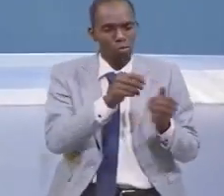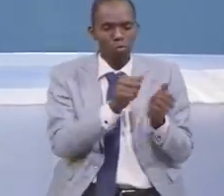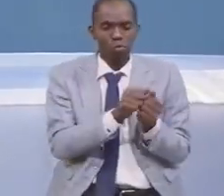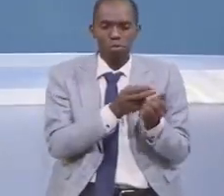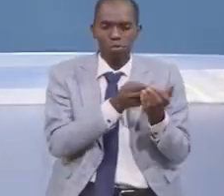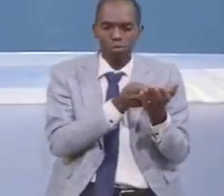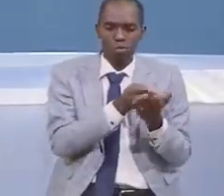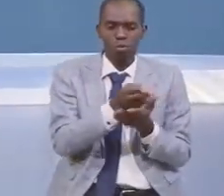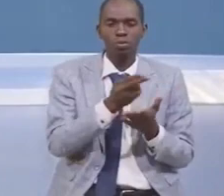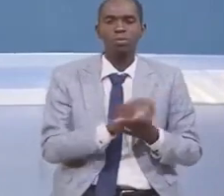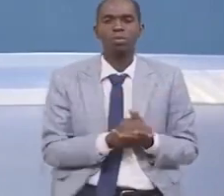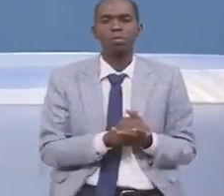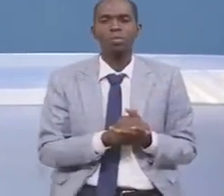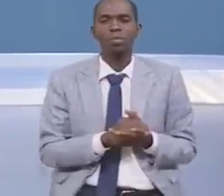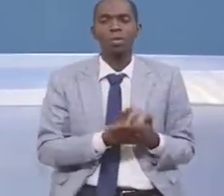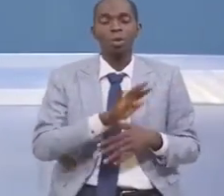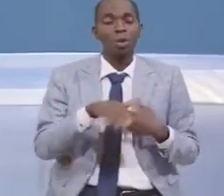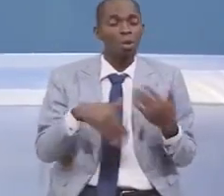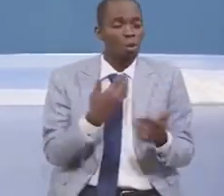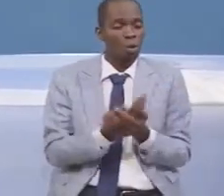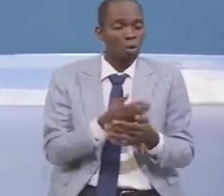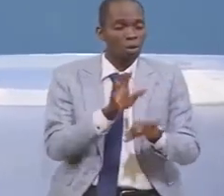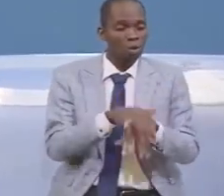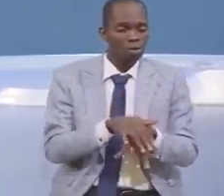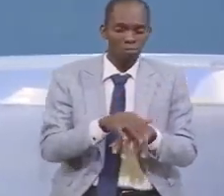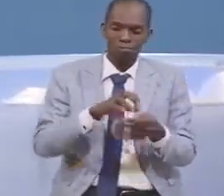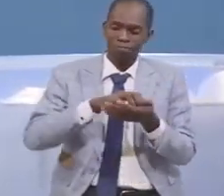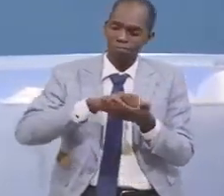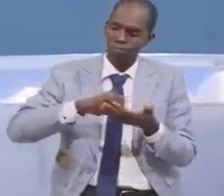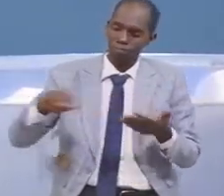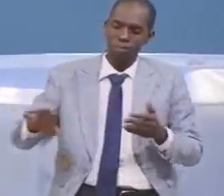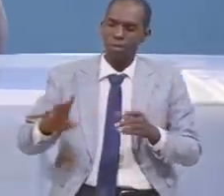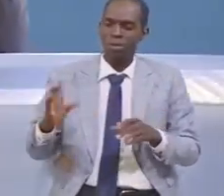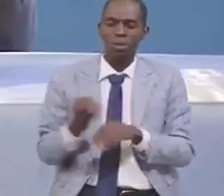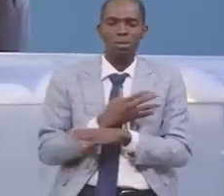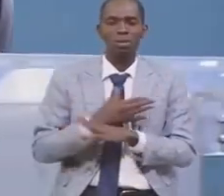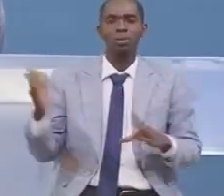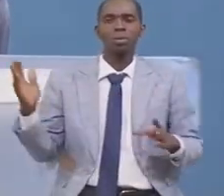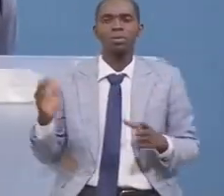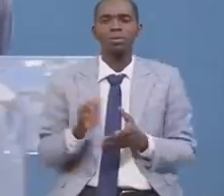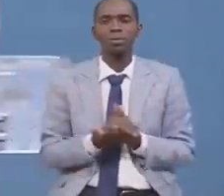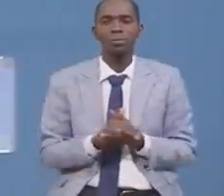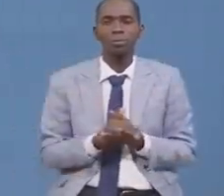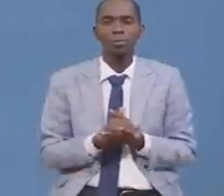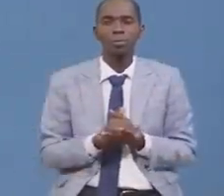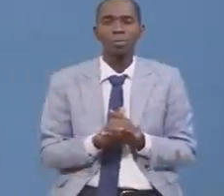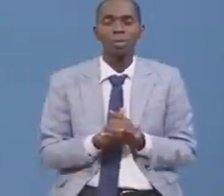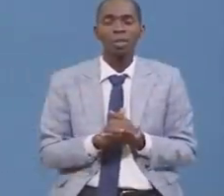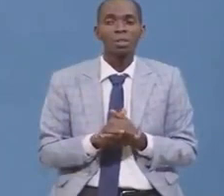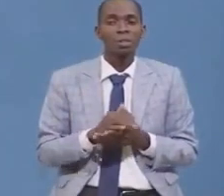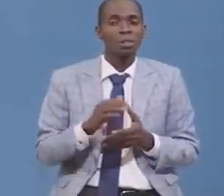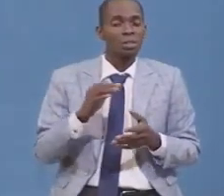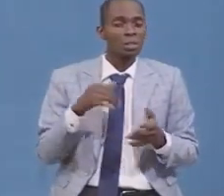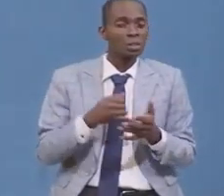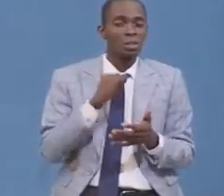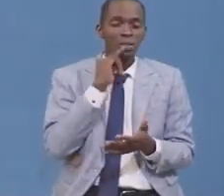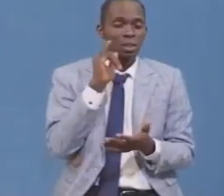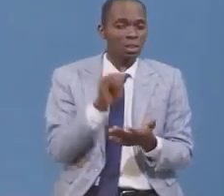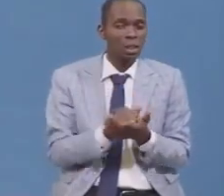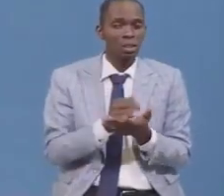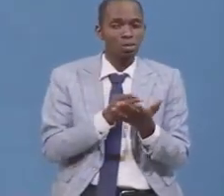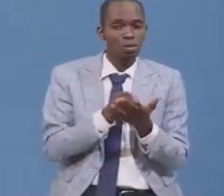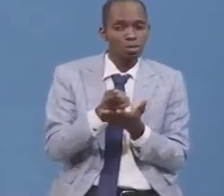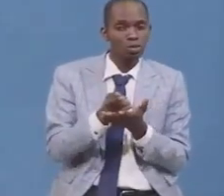మిమ్మల్ని నింపుతాను. All deception gone. సమస్త మోసం వెళ్ళిపోతుంది. It is that truth. అది ఏ సత్యం.